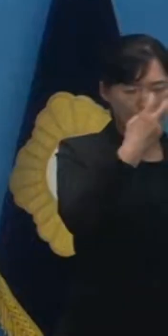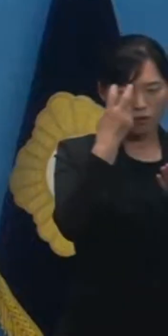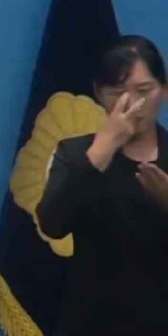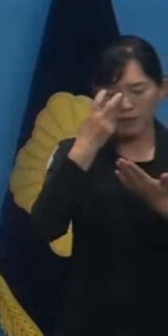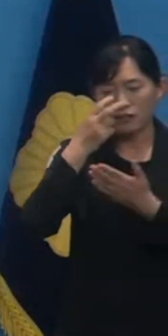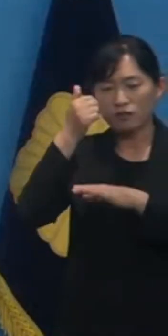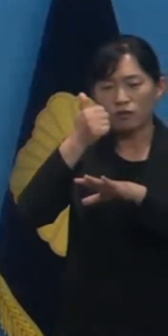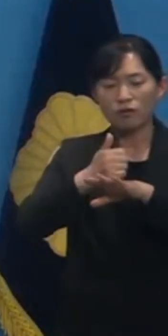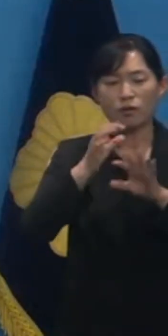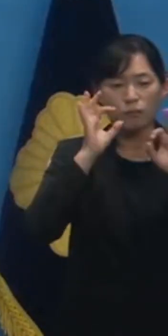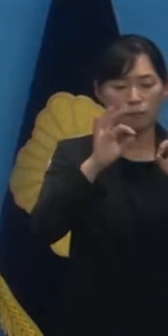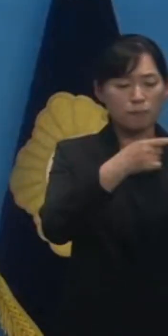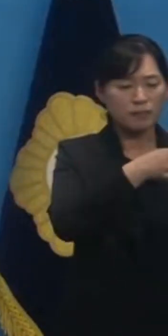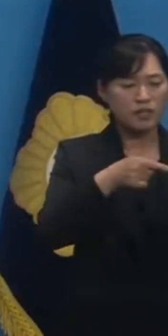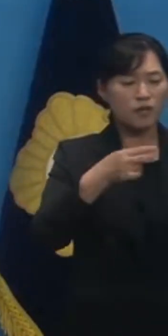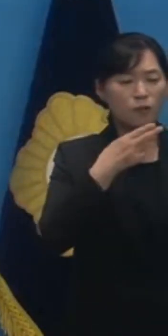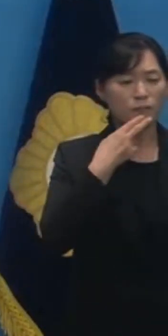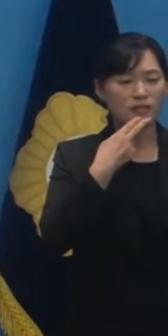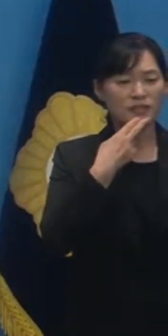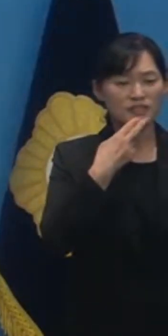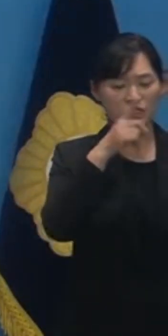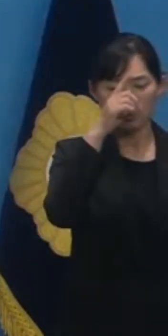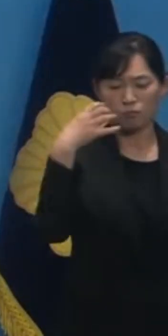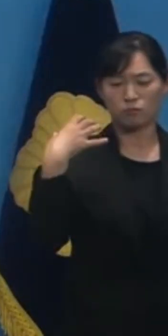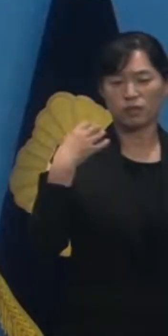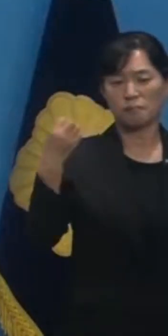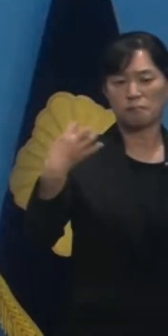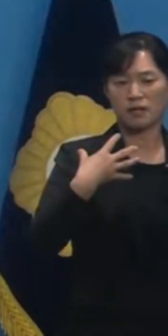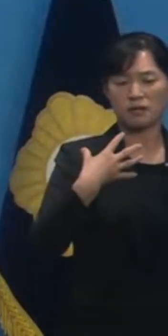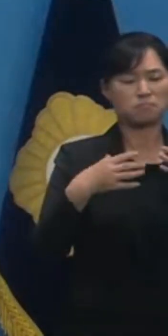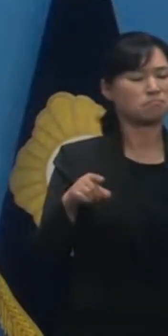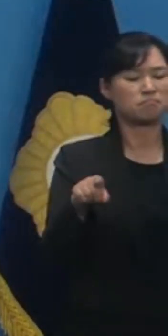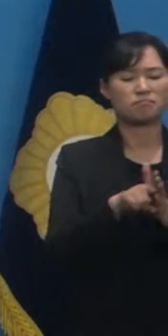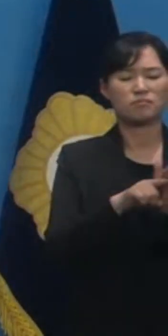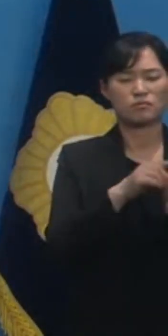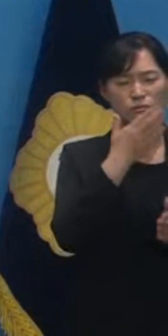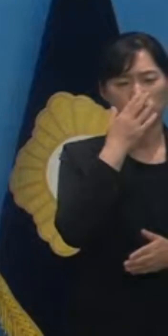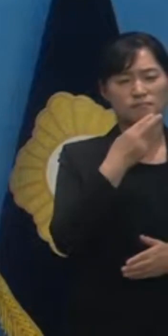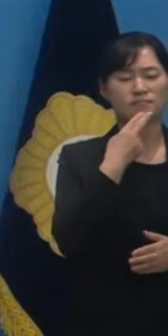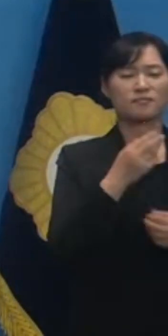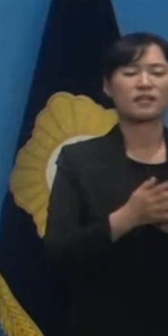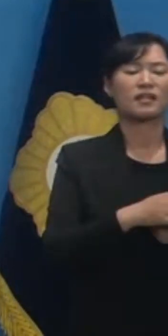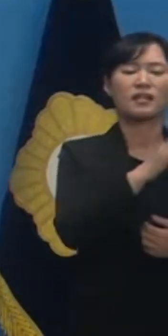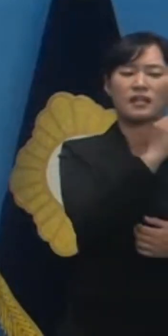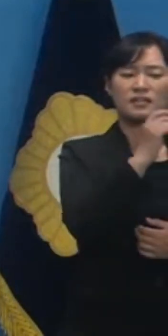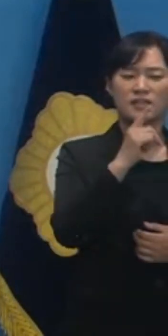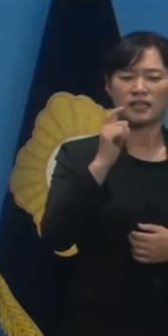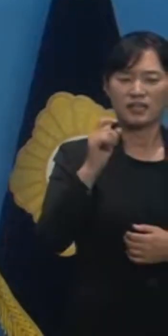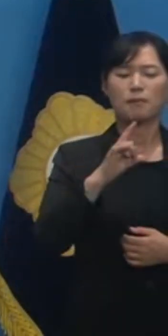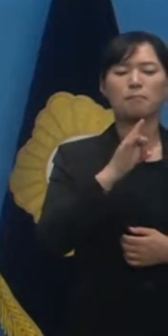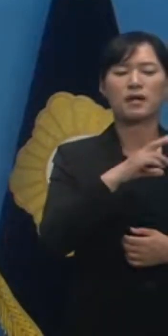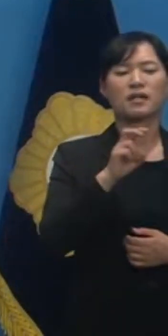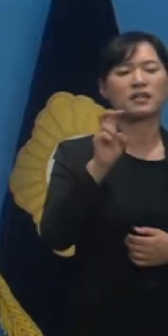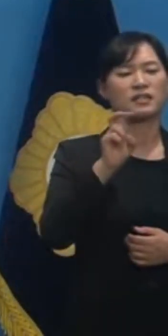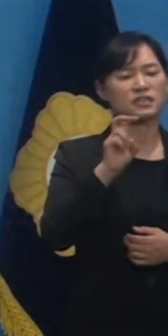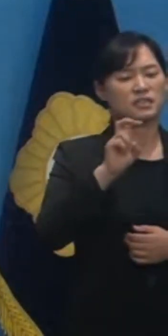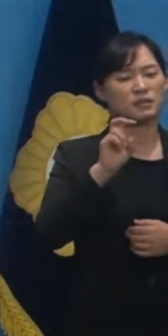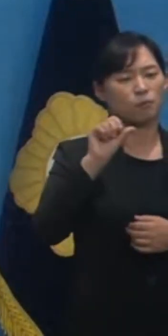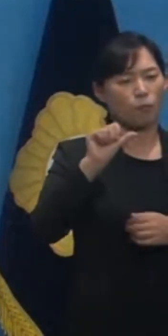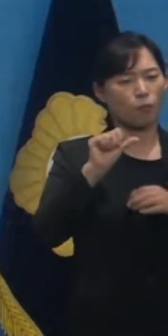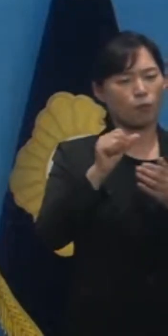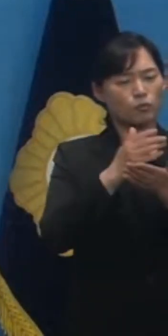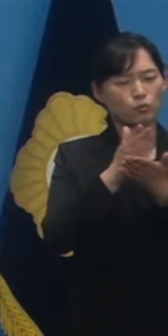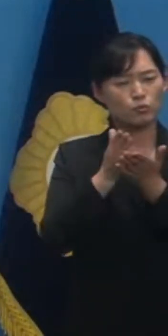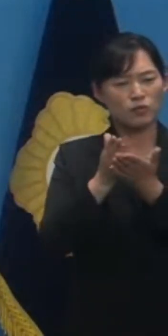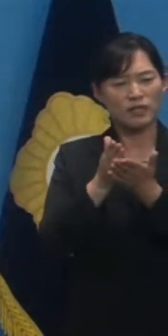결과 피해 사례가 없다는 정부의 주장 또한 신뢰하기가 어렵습니다. SKT에서만 25종의 악성